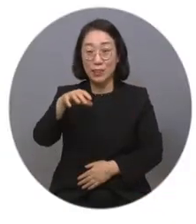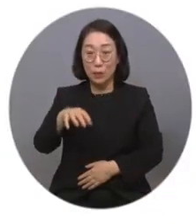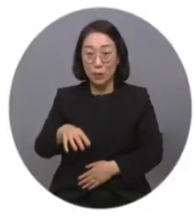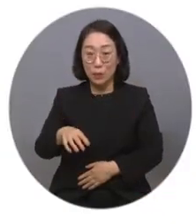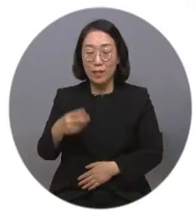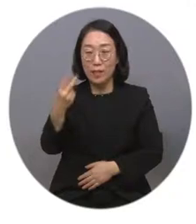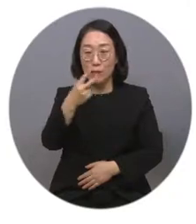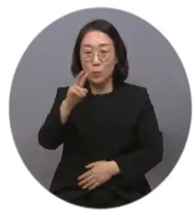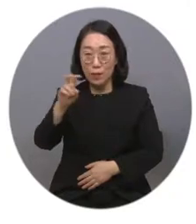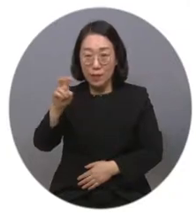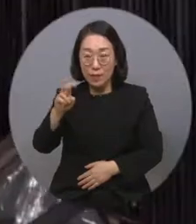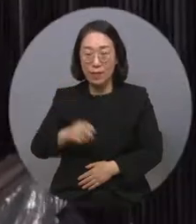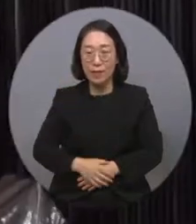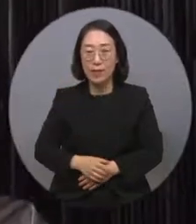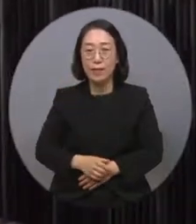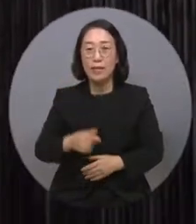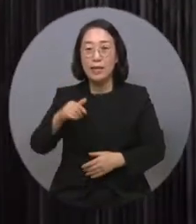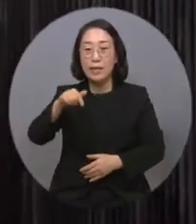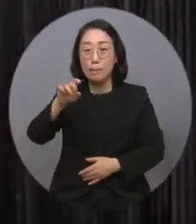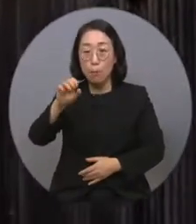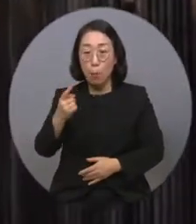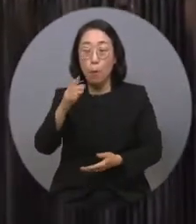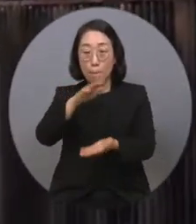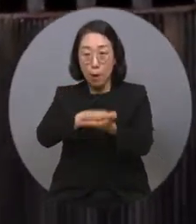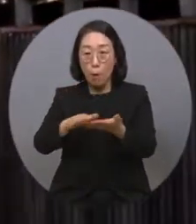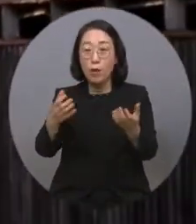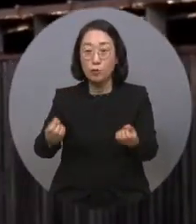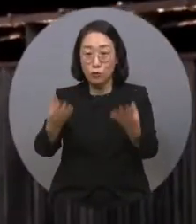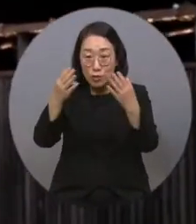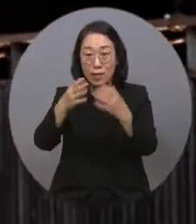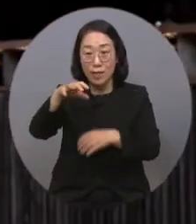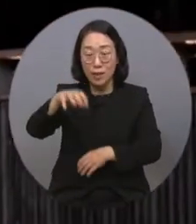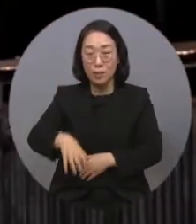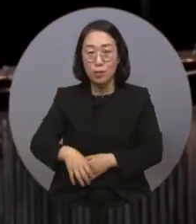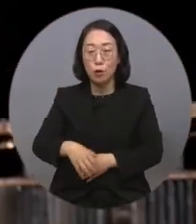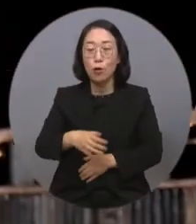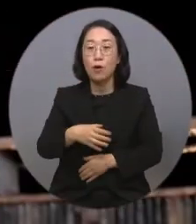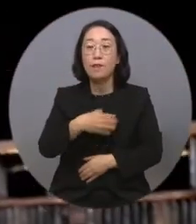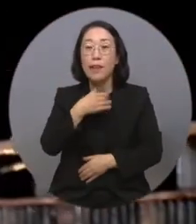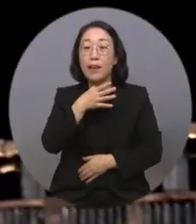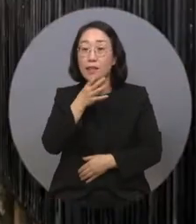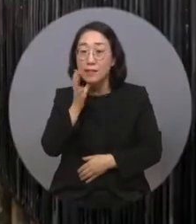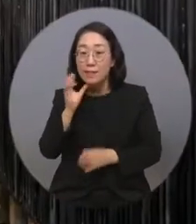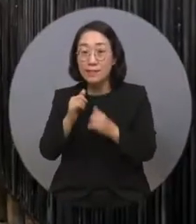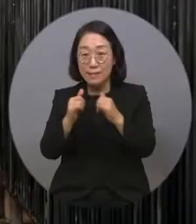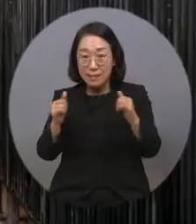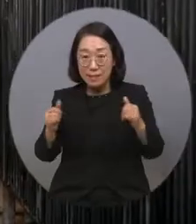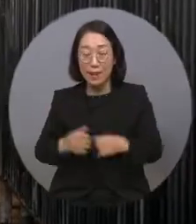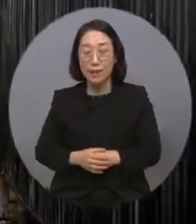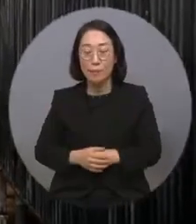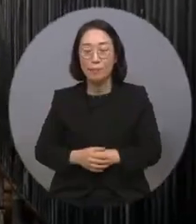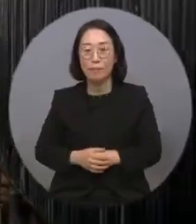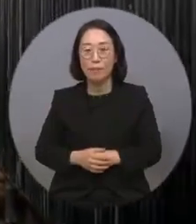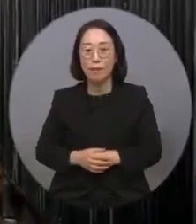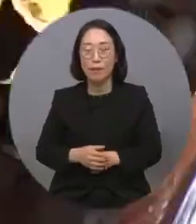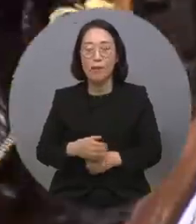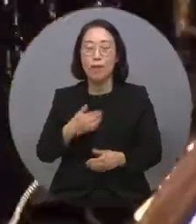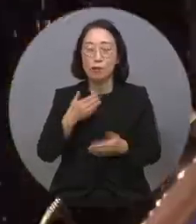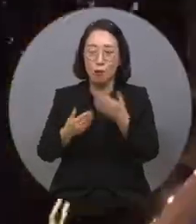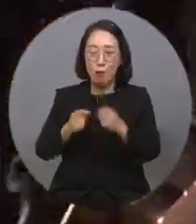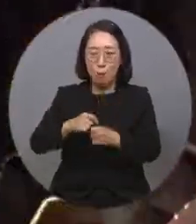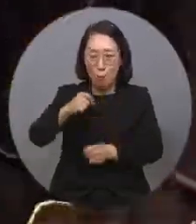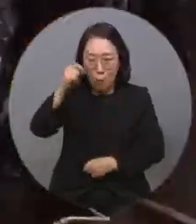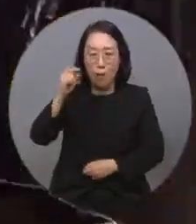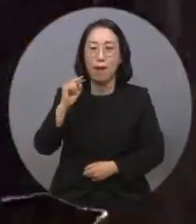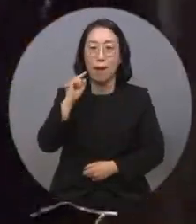2021 김포 평화축제의 일환으로 김포시 중장년 시민 모델들이 인생의 연륜에서 묻어나는